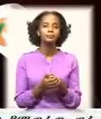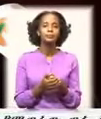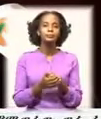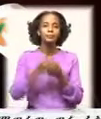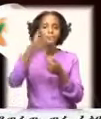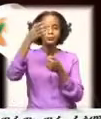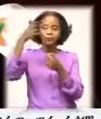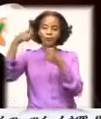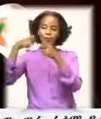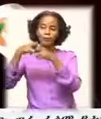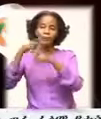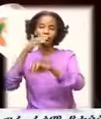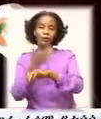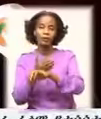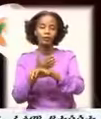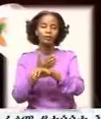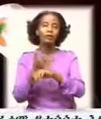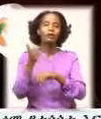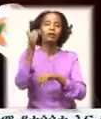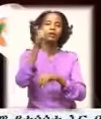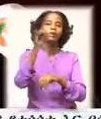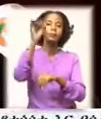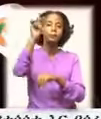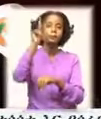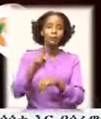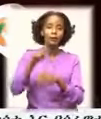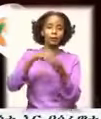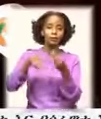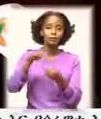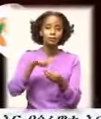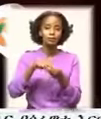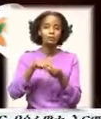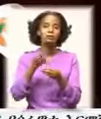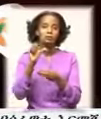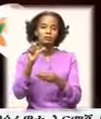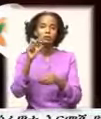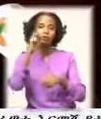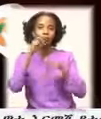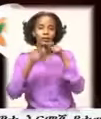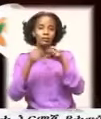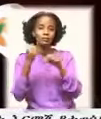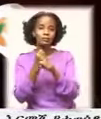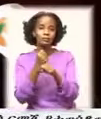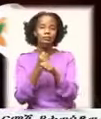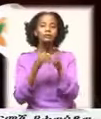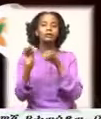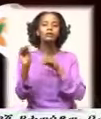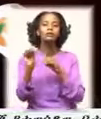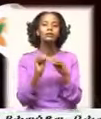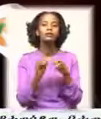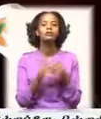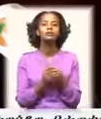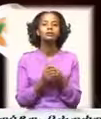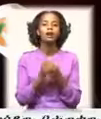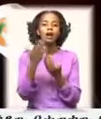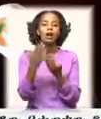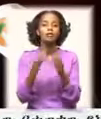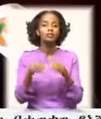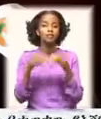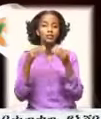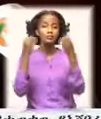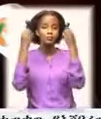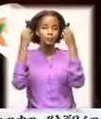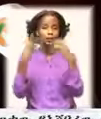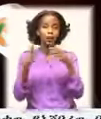መብራት ኃይል አካባቢ፣ ኤልፋ አካባቢ የተወሰኑ ወንጀሎችን ለመስራት የመንቀሳቀስ አገልግሎት ሰጪ የሆኑ